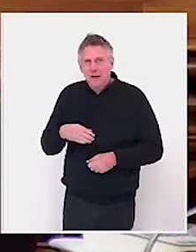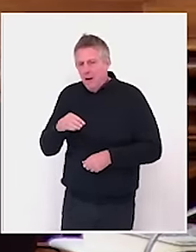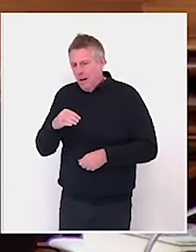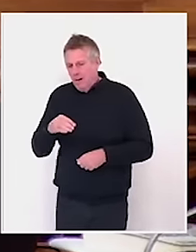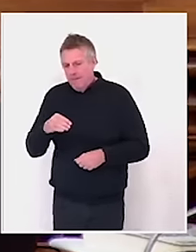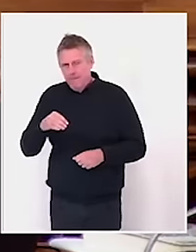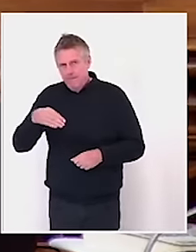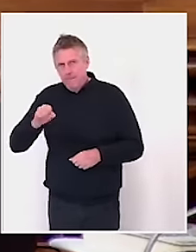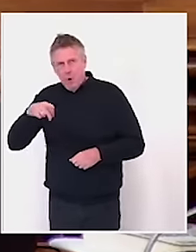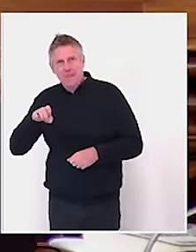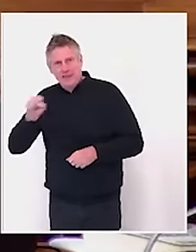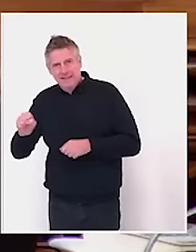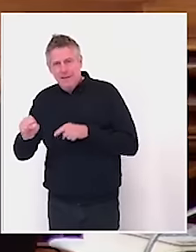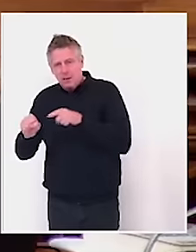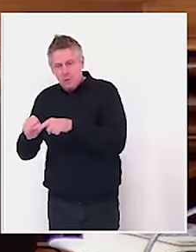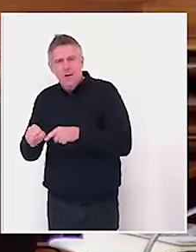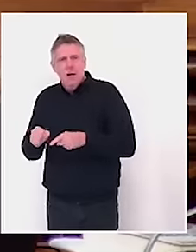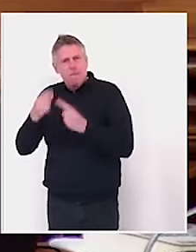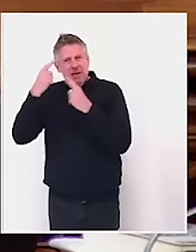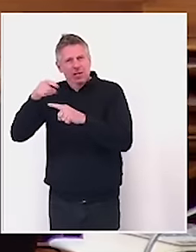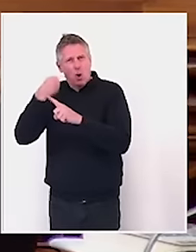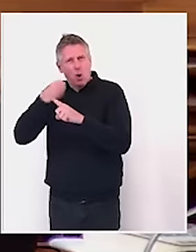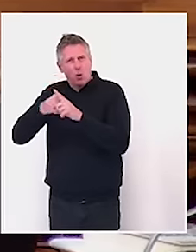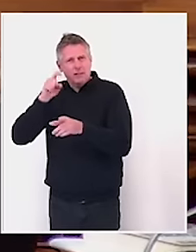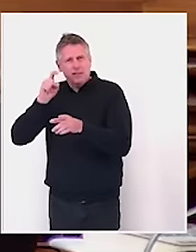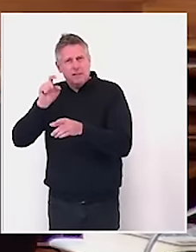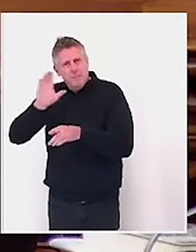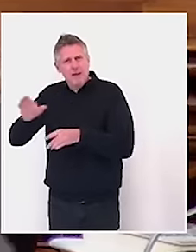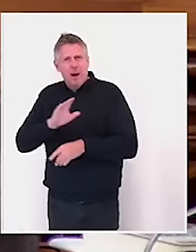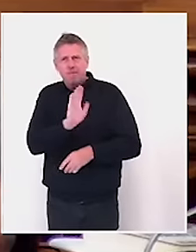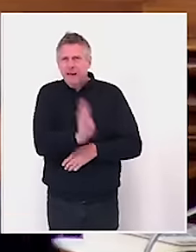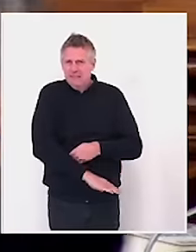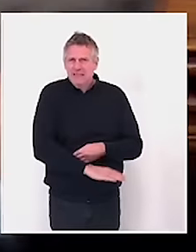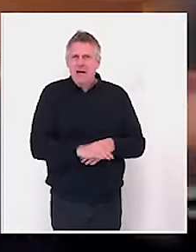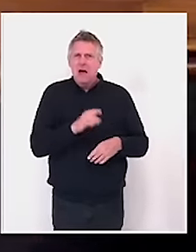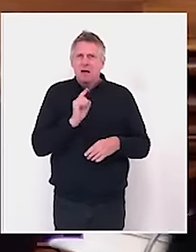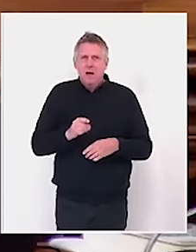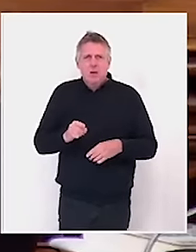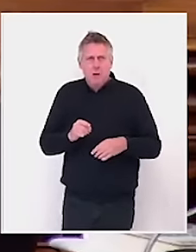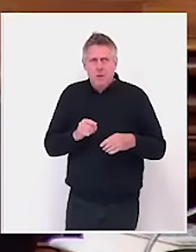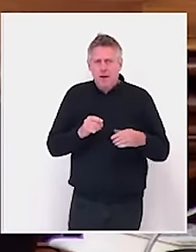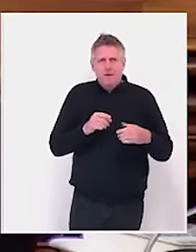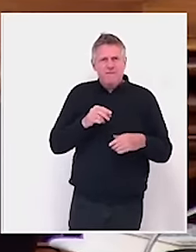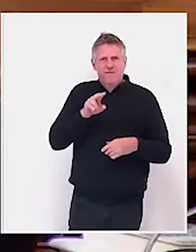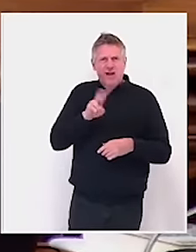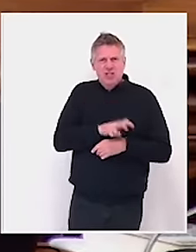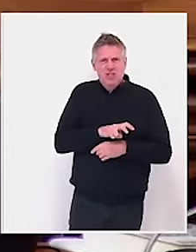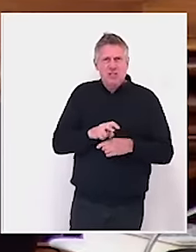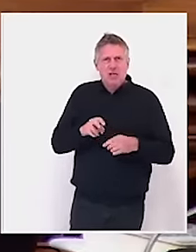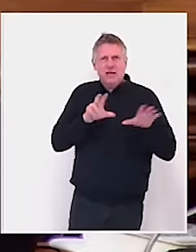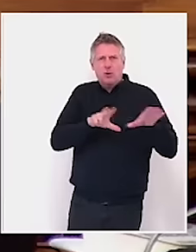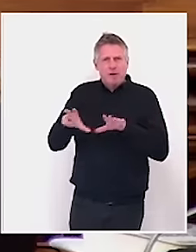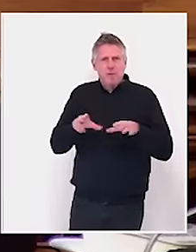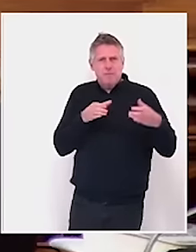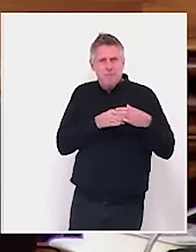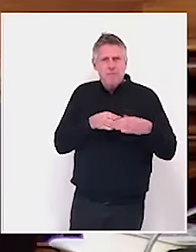je vous le dis juste en passant, c'est un militant syndicaliste brésilien qui a été assassiné par les milices fascistes en 88, je